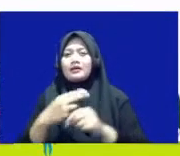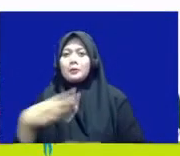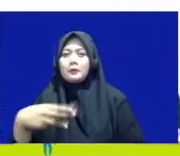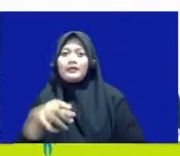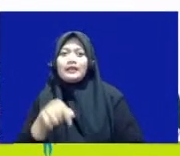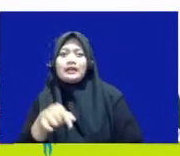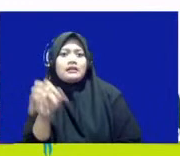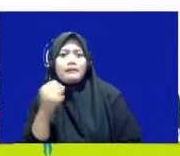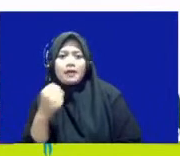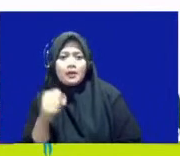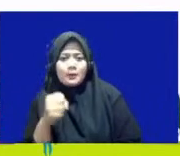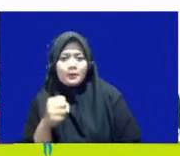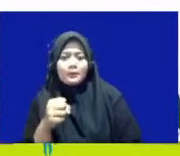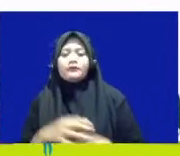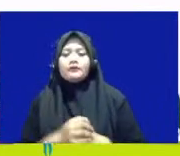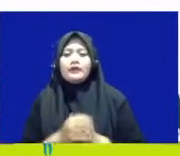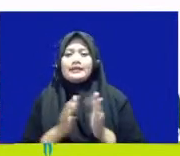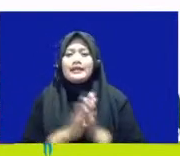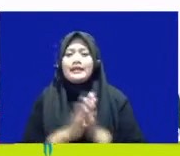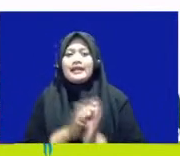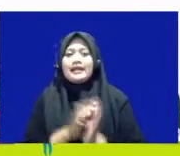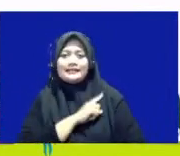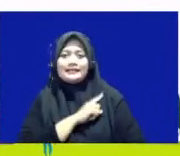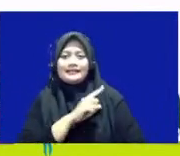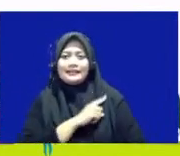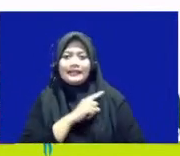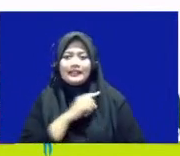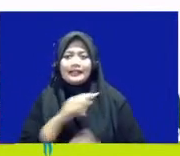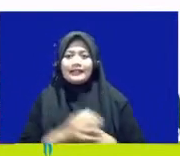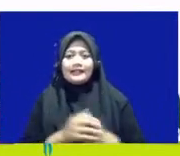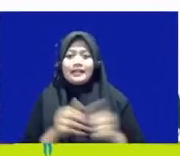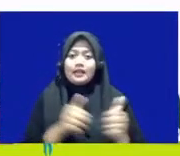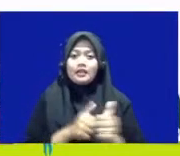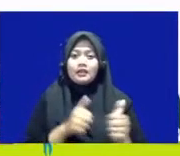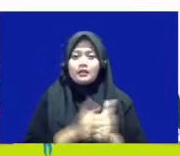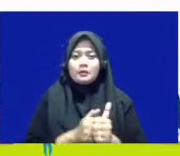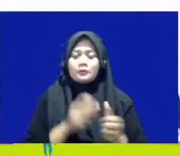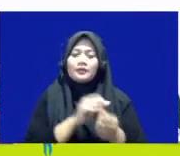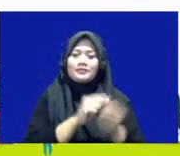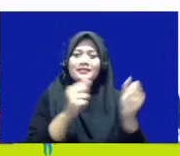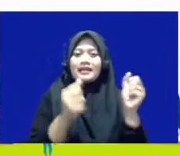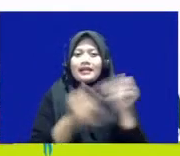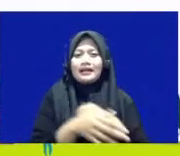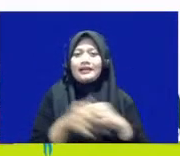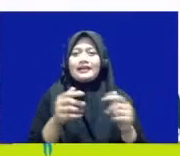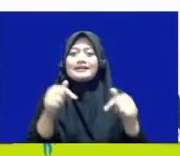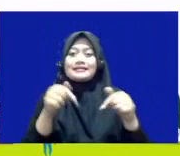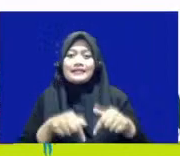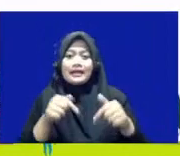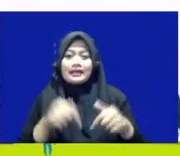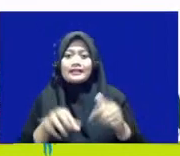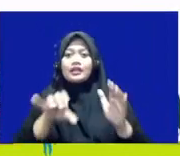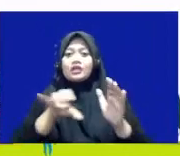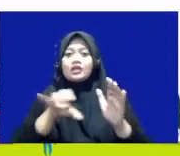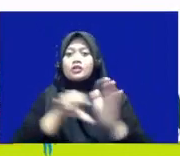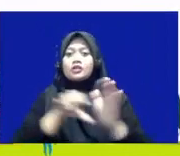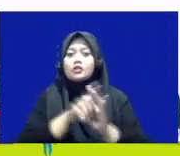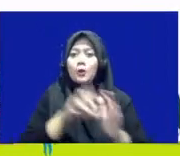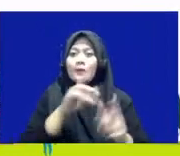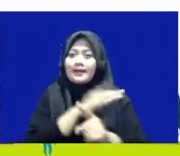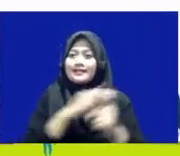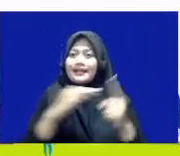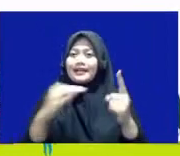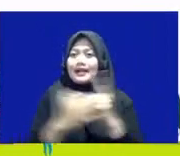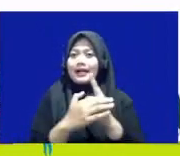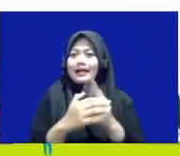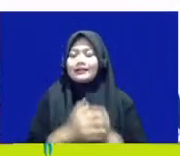mau, dan dia sendiri akhirnya ikut serta dalam rangkaian bencana, dan sekarang sudah menjadi contoh di masyarakat itu, dan sudah